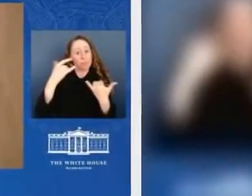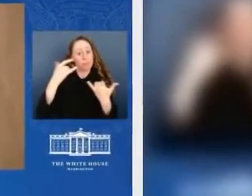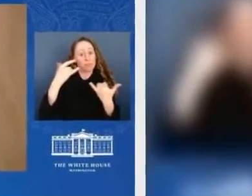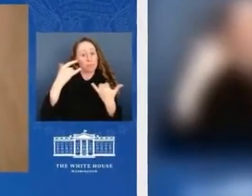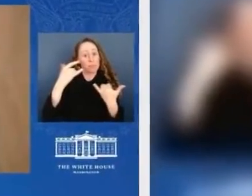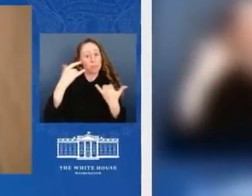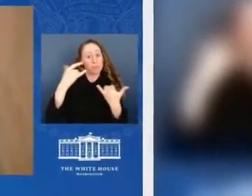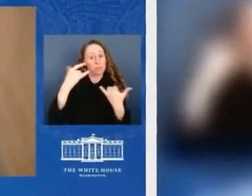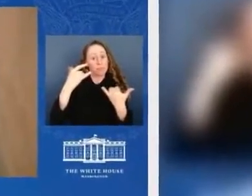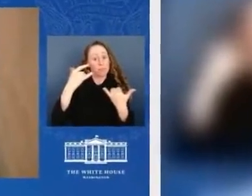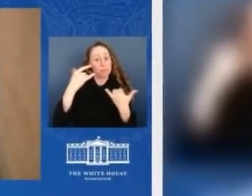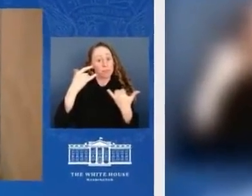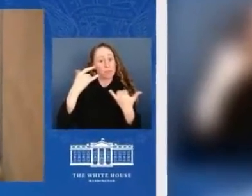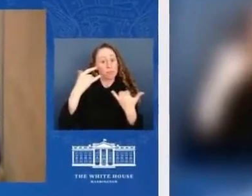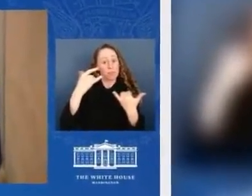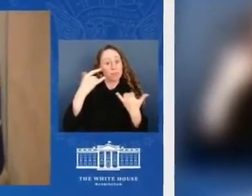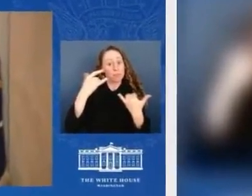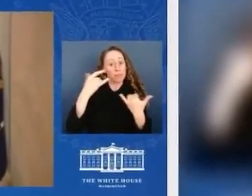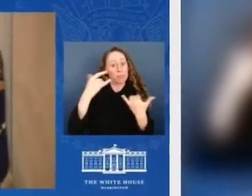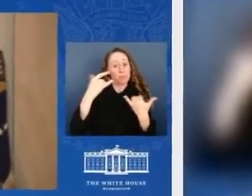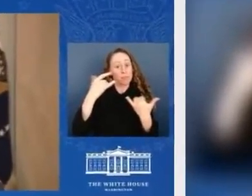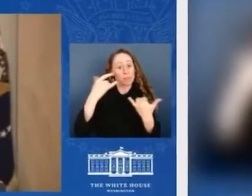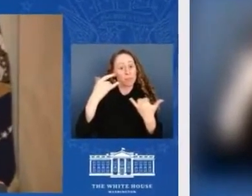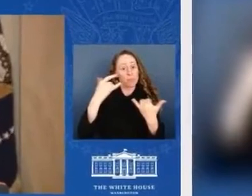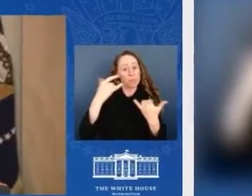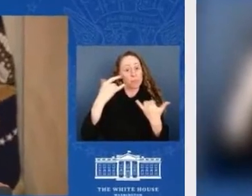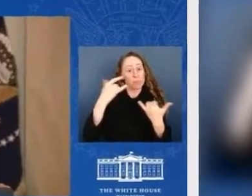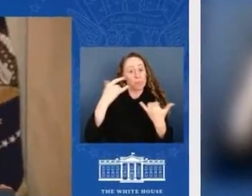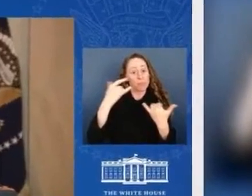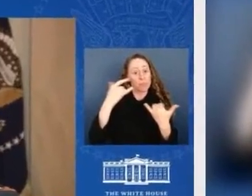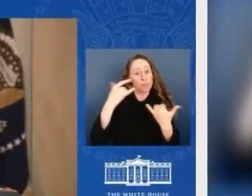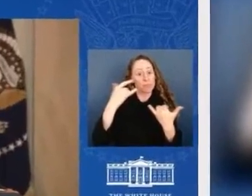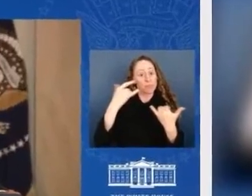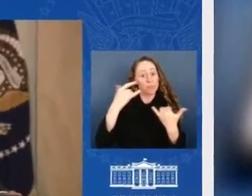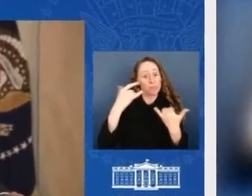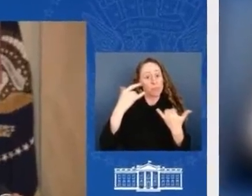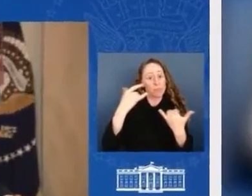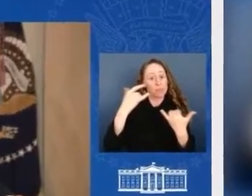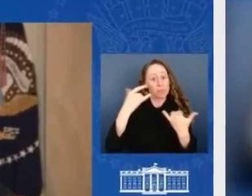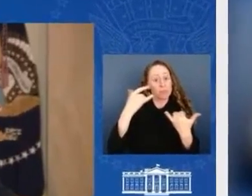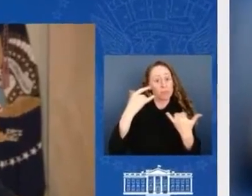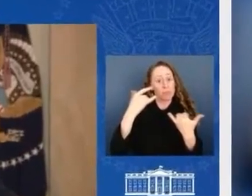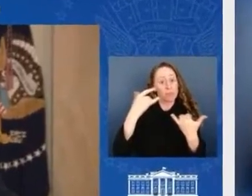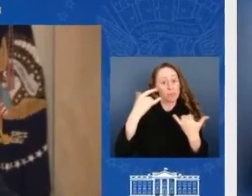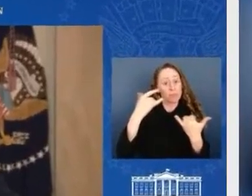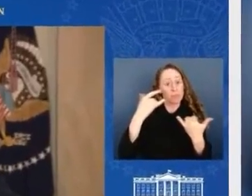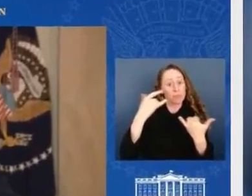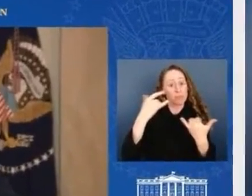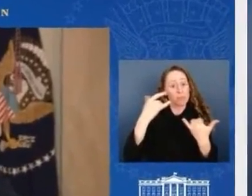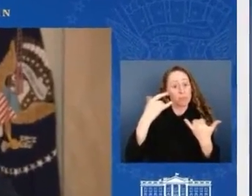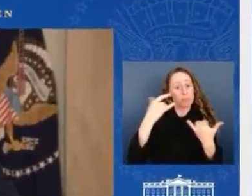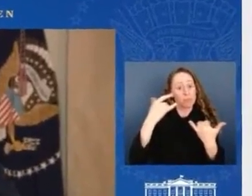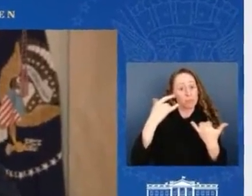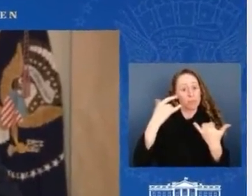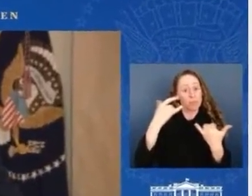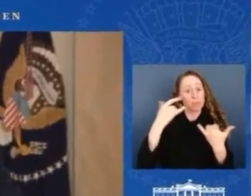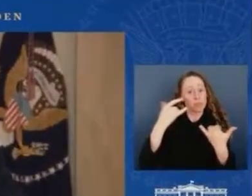판결한 것으로 트럼프 전 대통령의 면책특권 주장을 제한적으로 인정한 것으로 해석됐다.